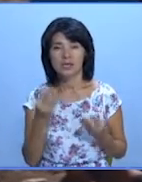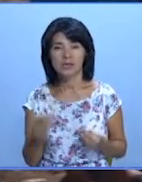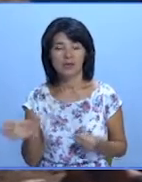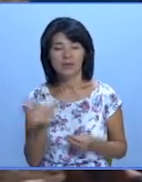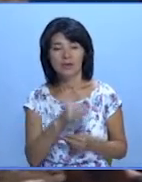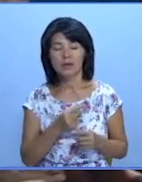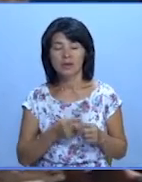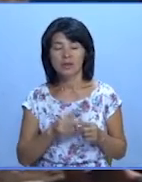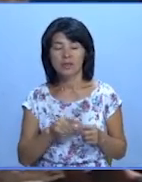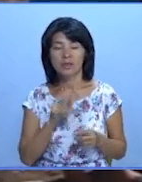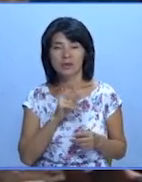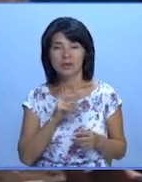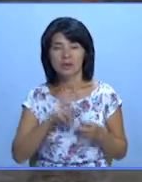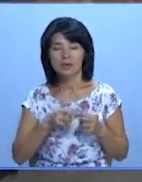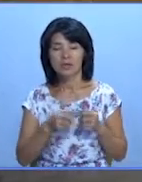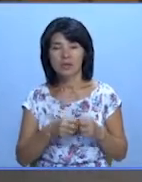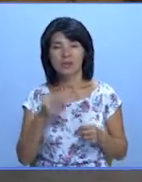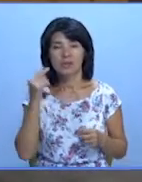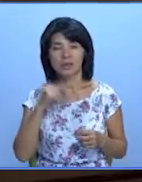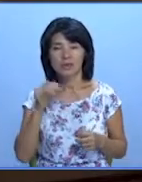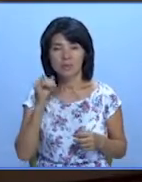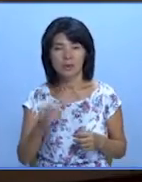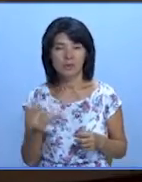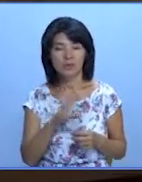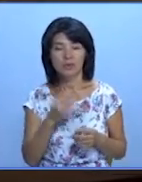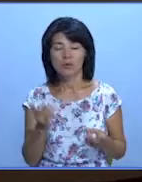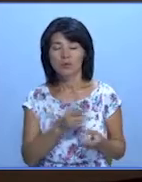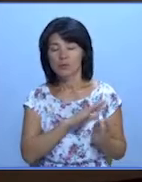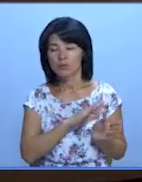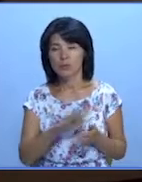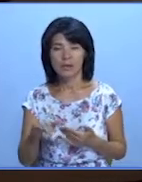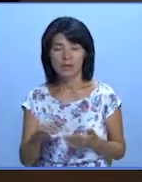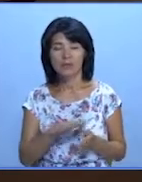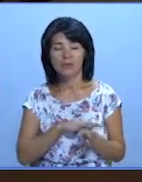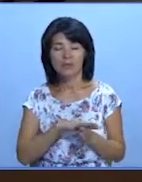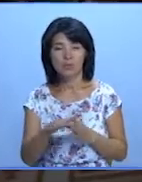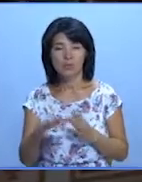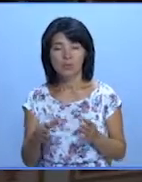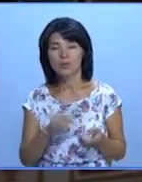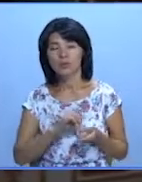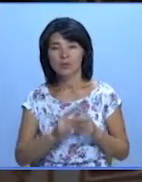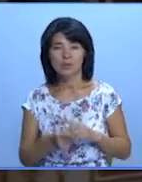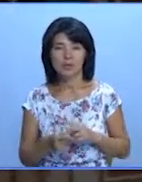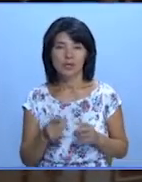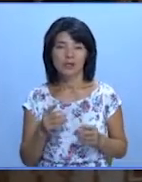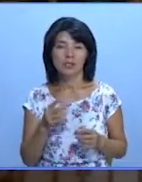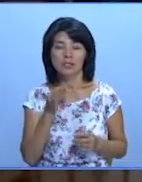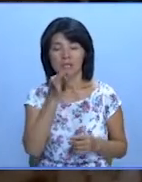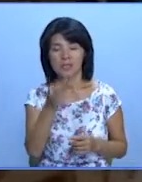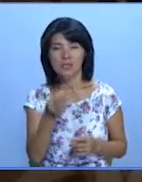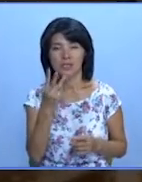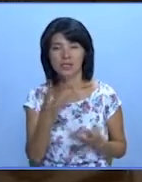кемшіліктерді жоюды талап етті. Жұмыс сапары барысында өңір басшысы Жүсіпбек Аймауытов атындағы театрда да болды. Онда ғимараттың қасбеті жөнделіп,